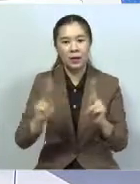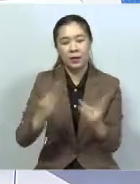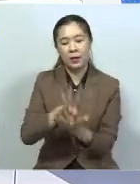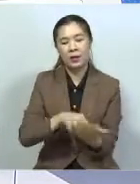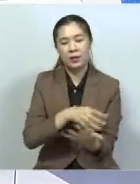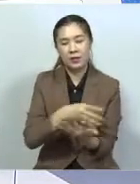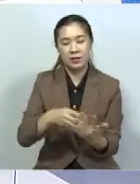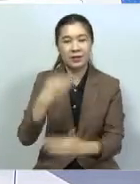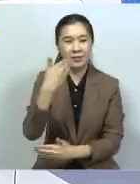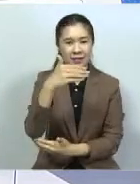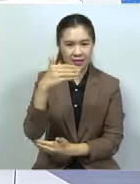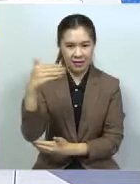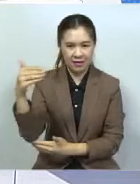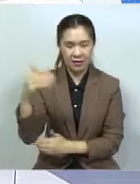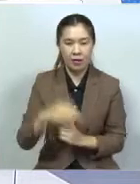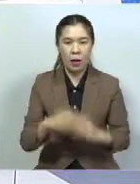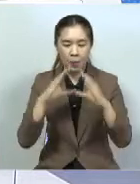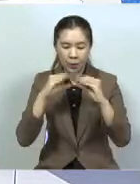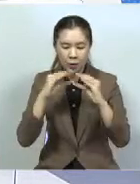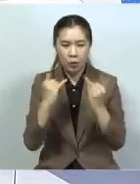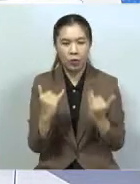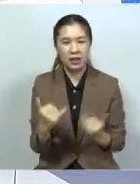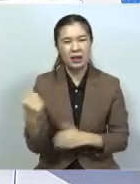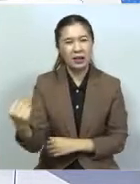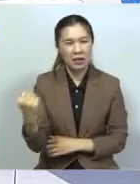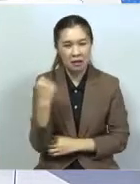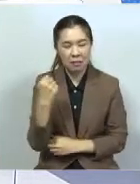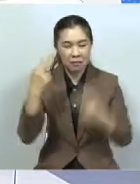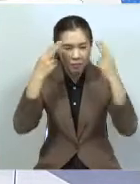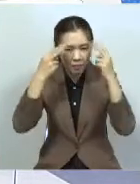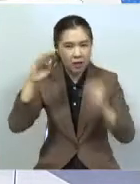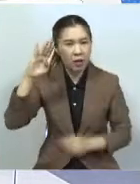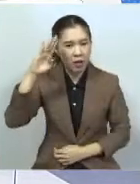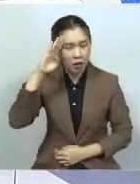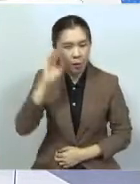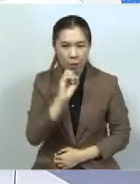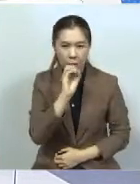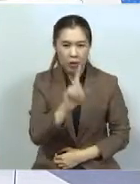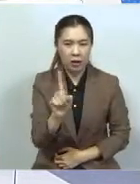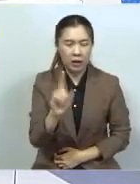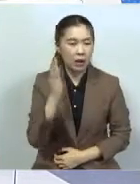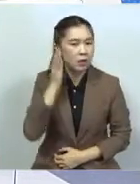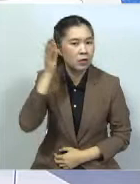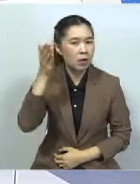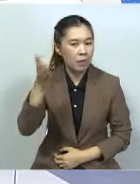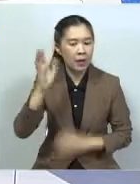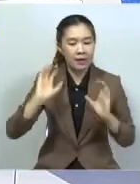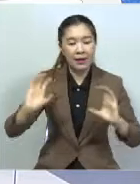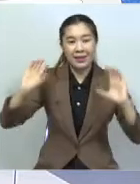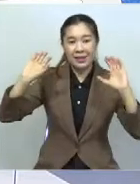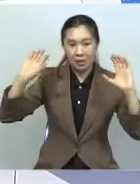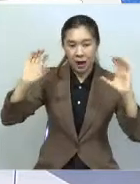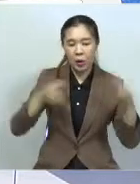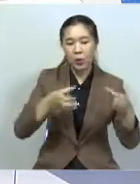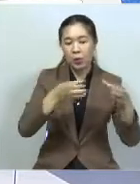าสตร์ชาตินะคะซึ่งวันนี้เนี่ยการประชุมค่อนข้างเข้มข้นเพราะว่านายกรัฐมนตรีเน้นย้ำว่าจากนี้ไปเนี่ยไม่ว่าจะเป็นรัฐบาลไห